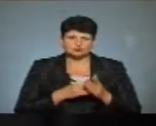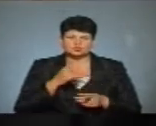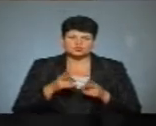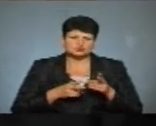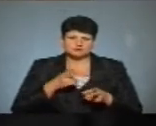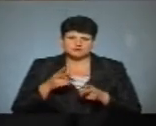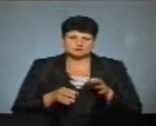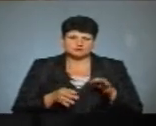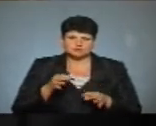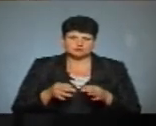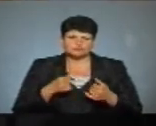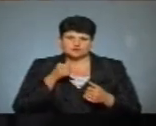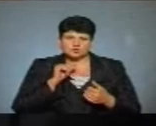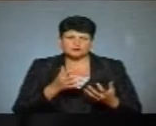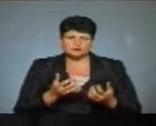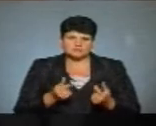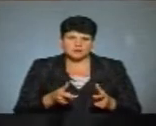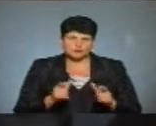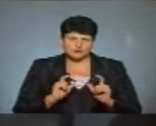повідомлення про те, що